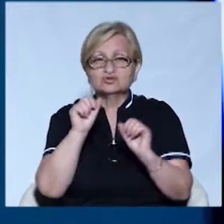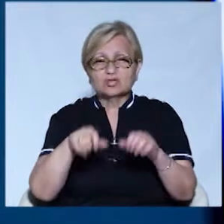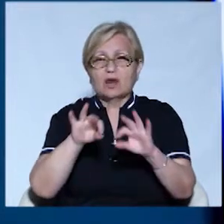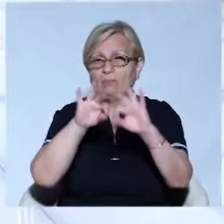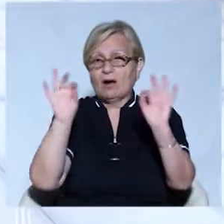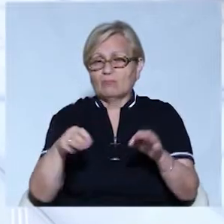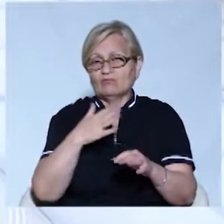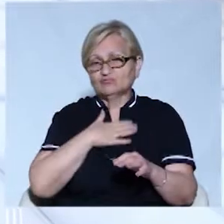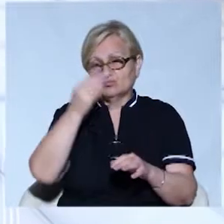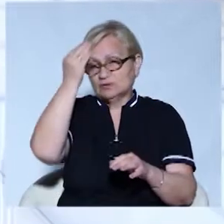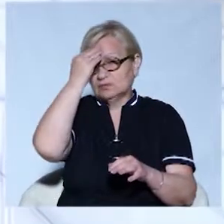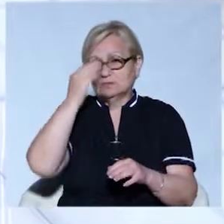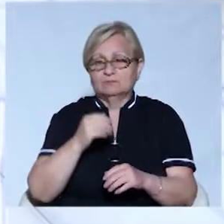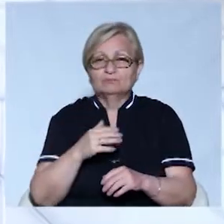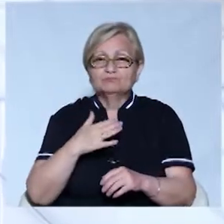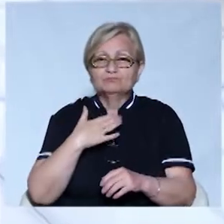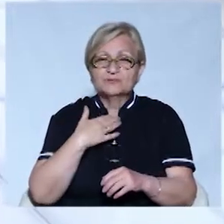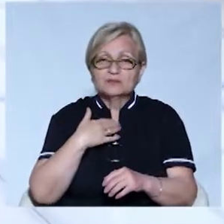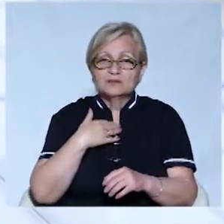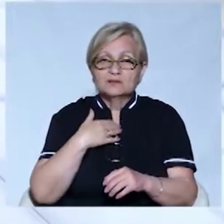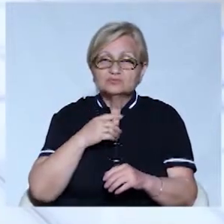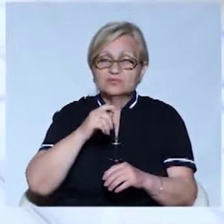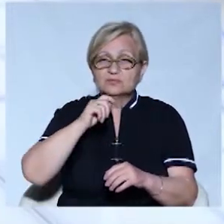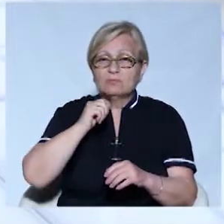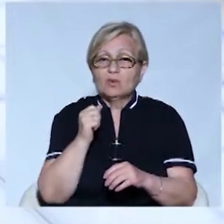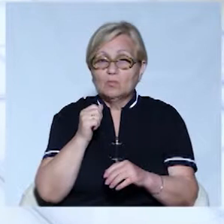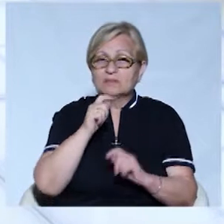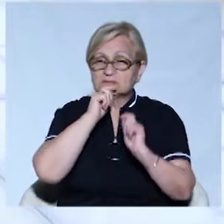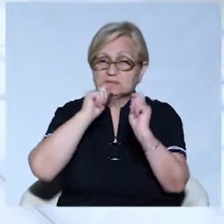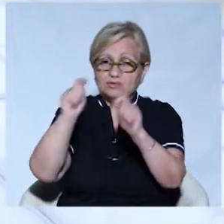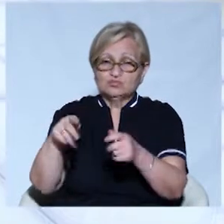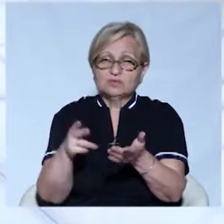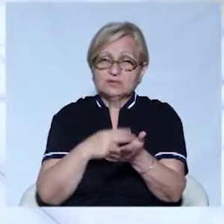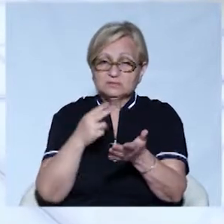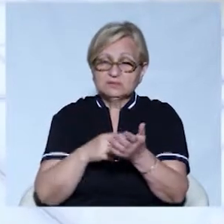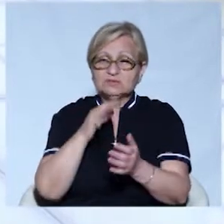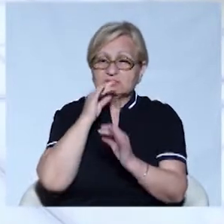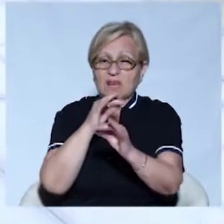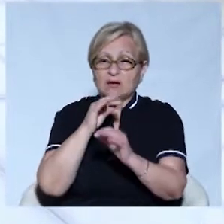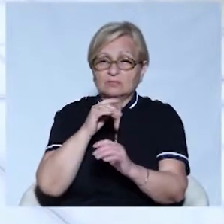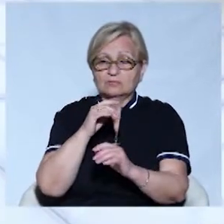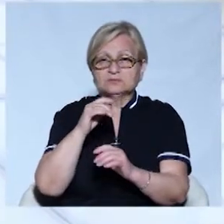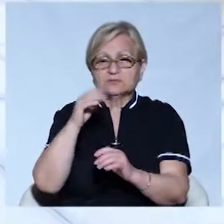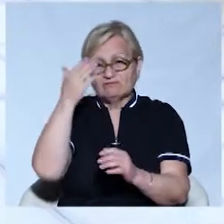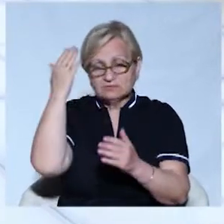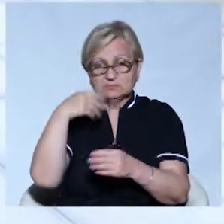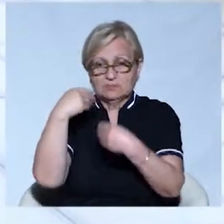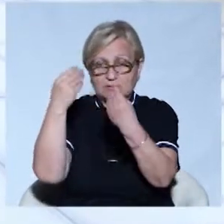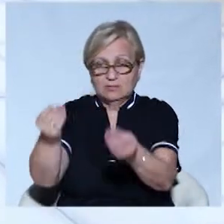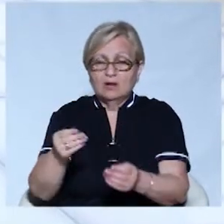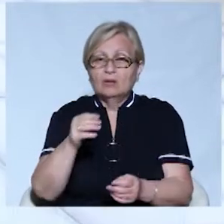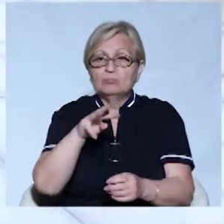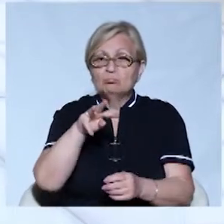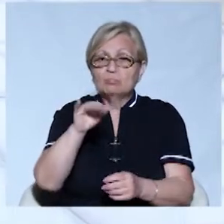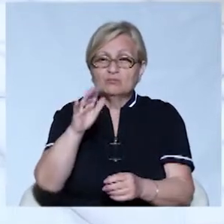აზრი. ჩვენ მეგობარ საჩუქრად სალამურას თავგადასავალი მიუტანეთ. ასე იქნება